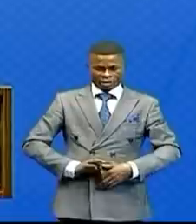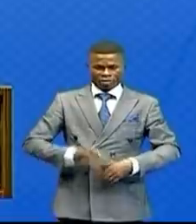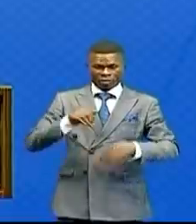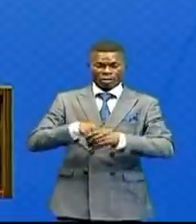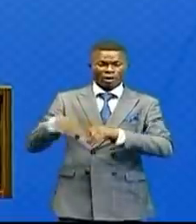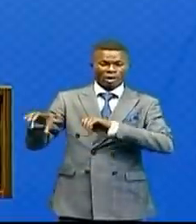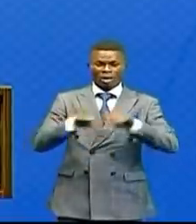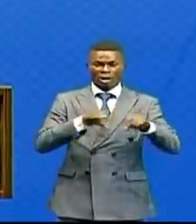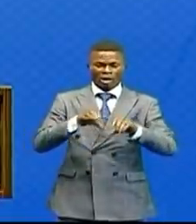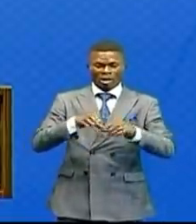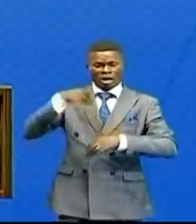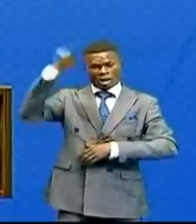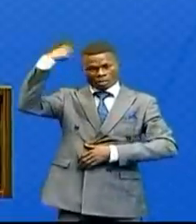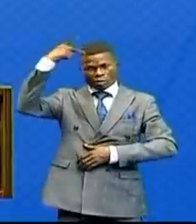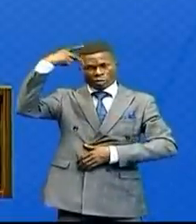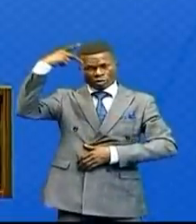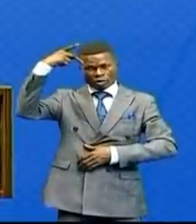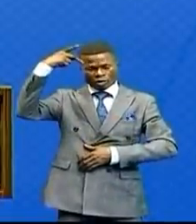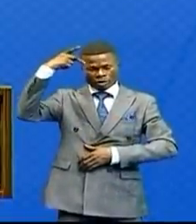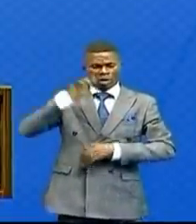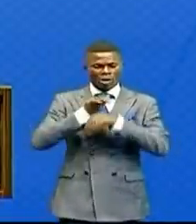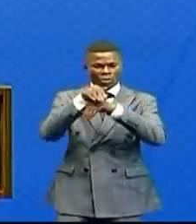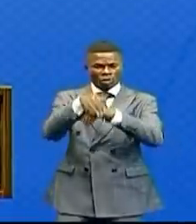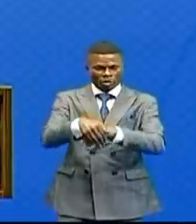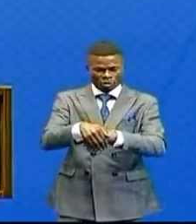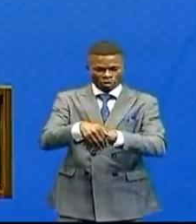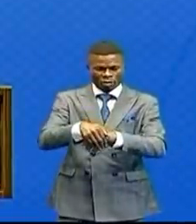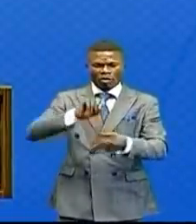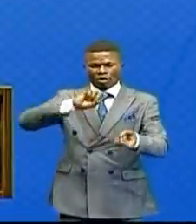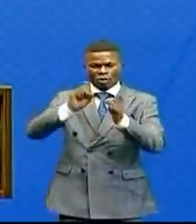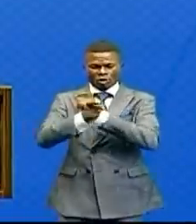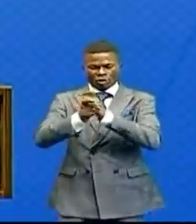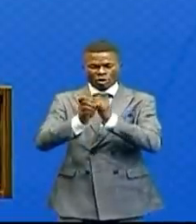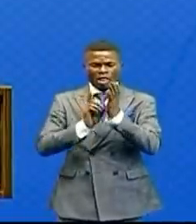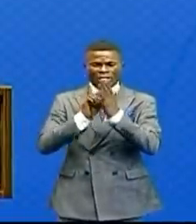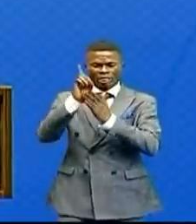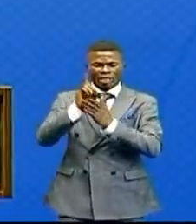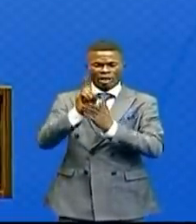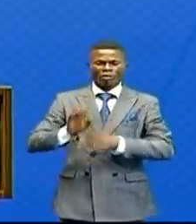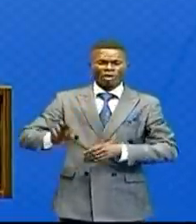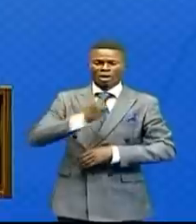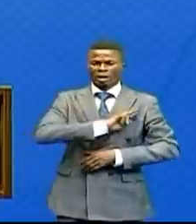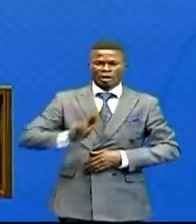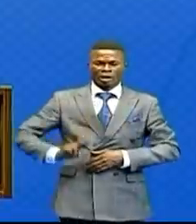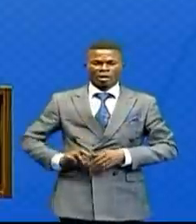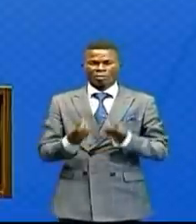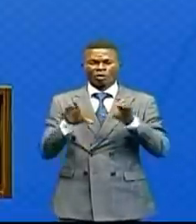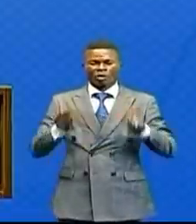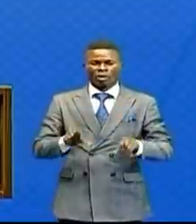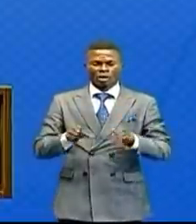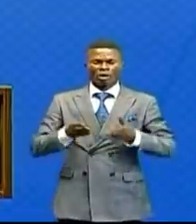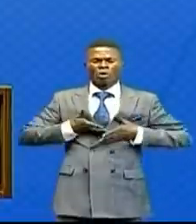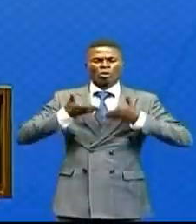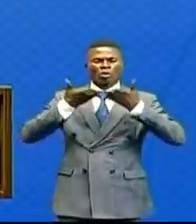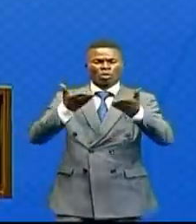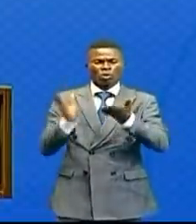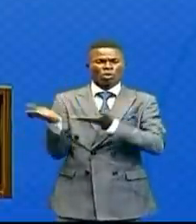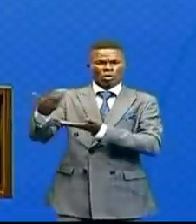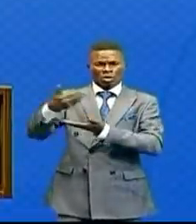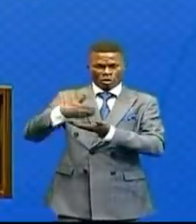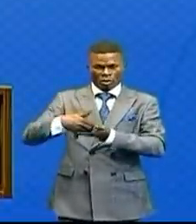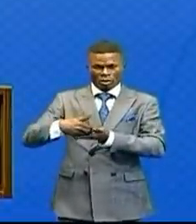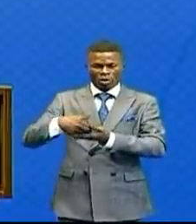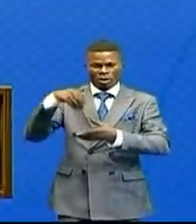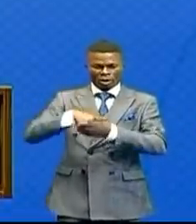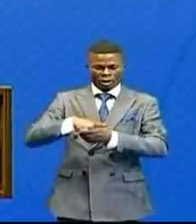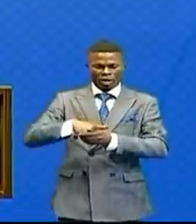son activité diplomatique, contribué au rayonnement de la République démocratique du Congo et a consacré son retour